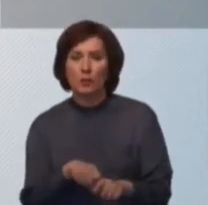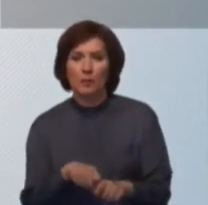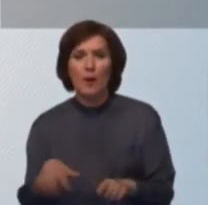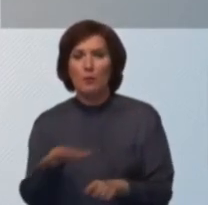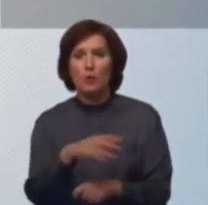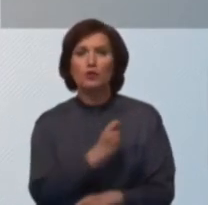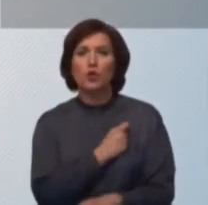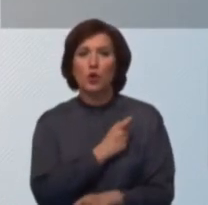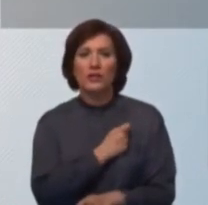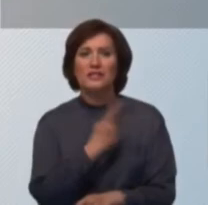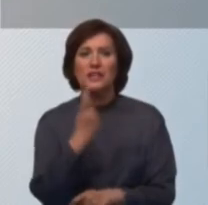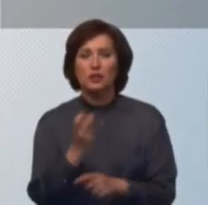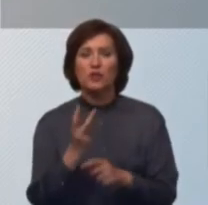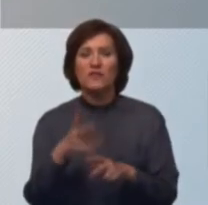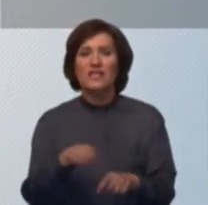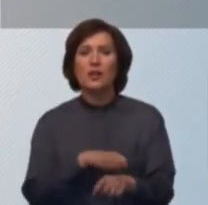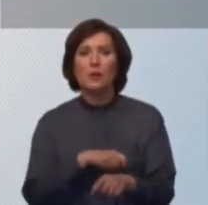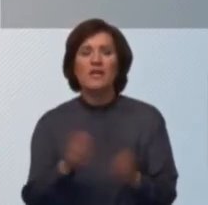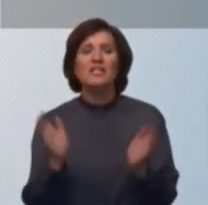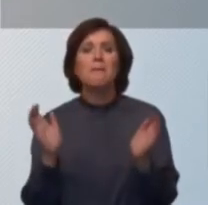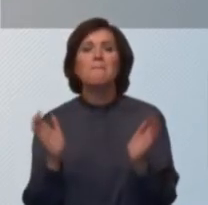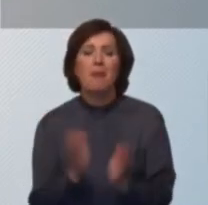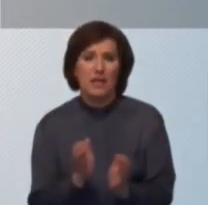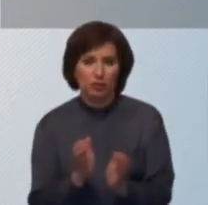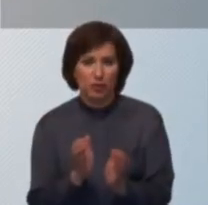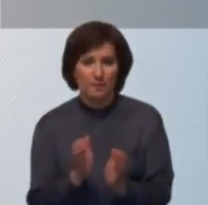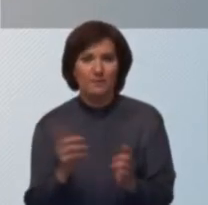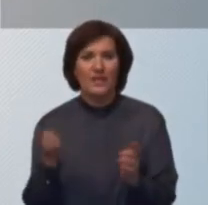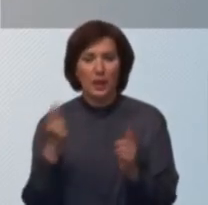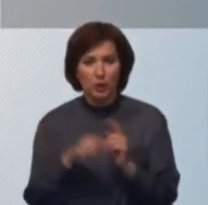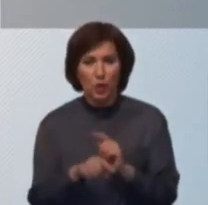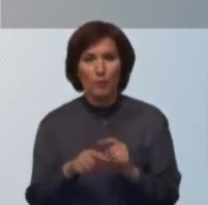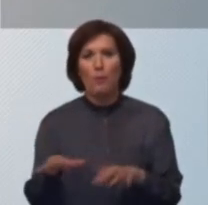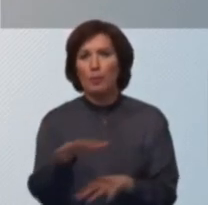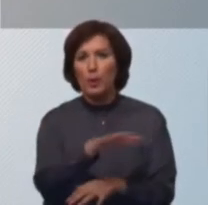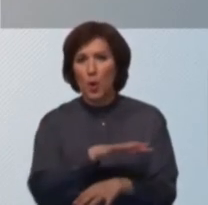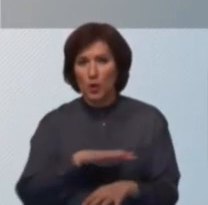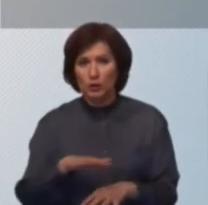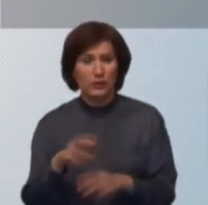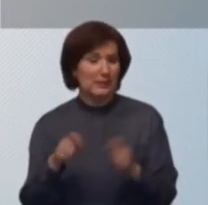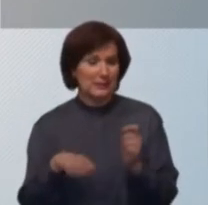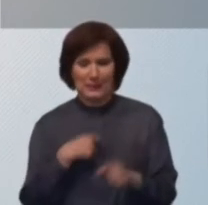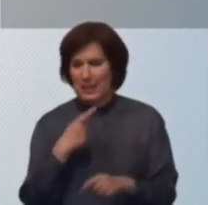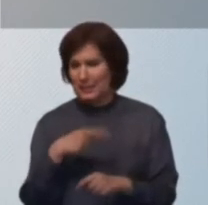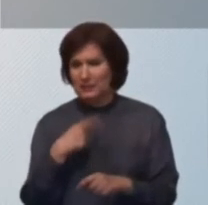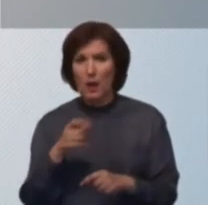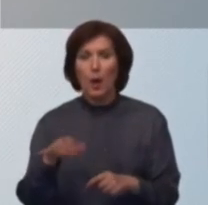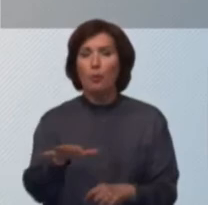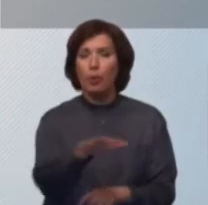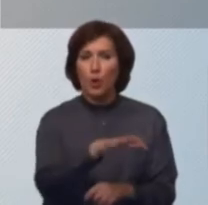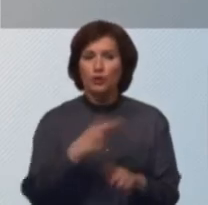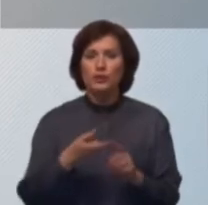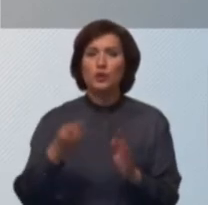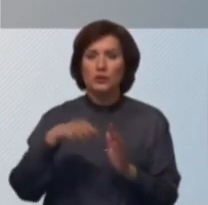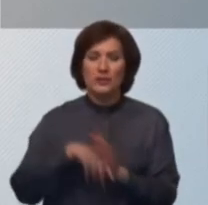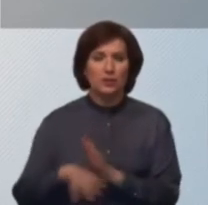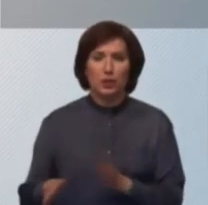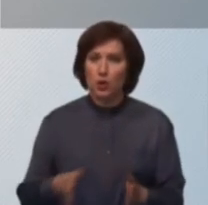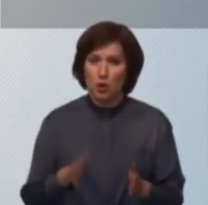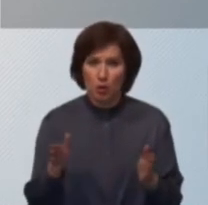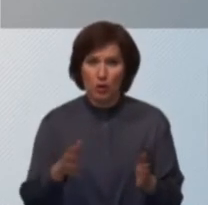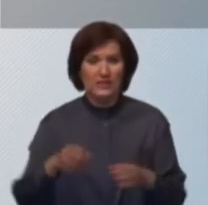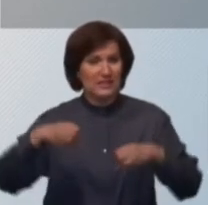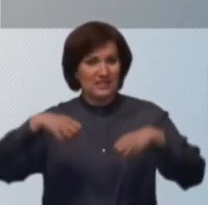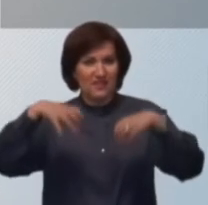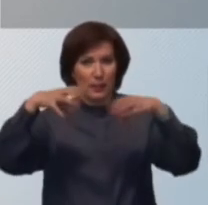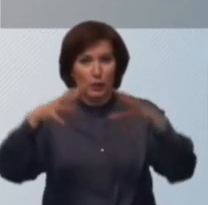Площа Одеси на 100 квадратних кілометрів менша. Тобто площі я не зря називаю, тому що площа – це означає дороги,